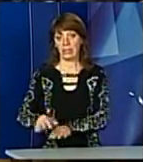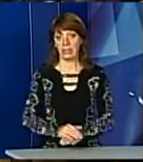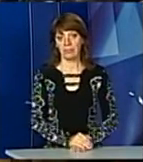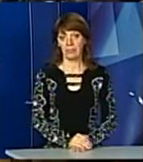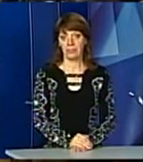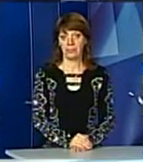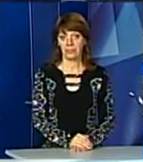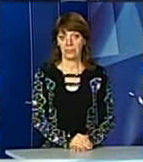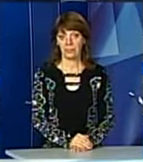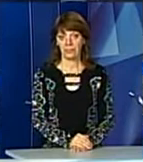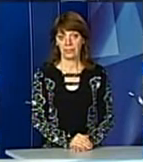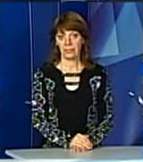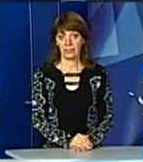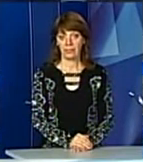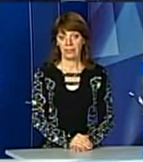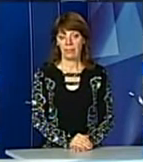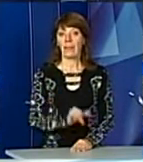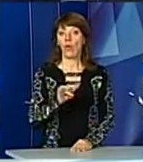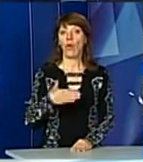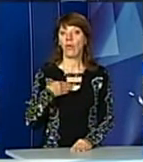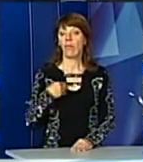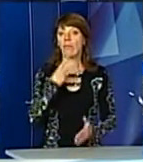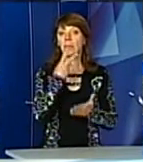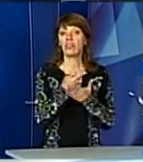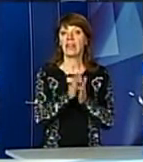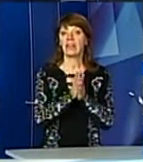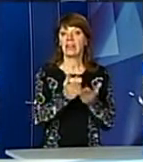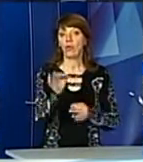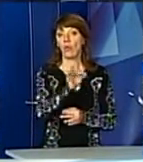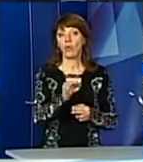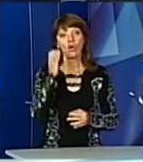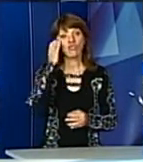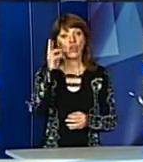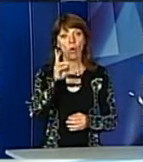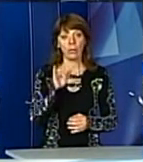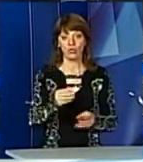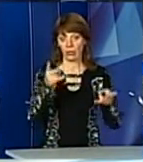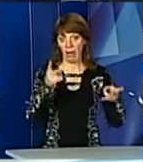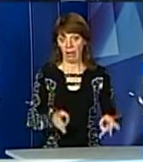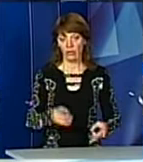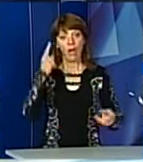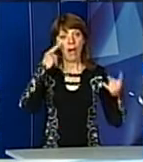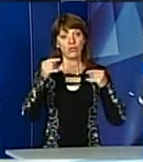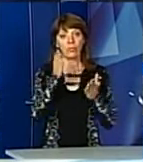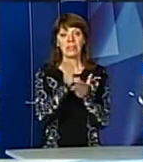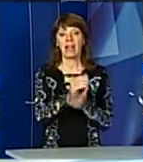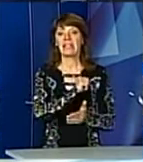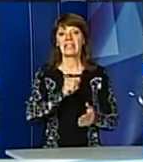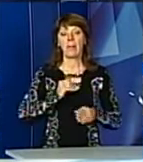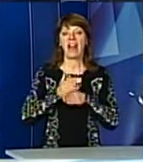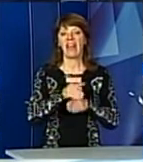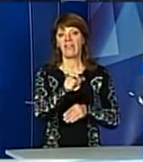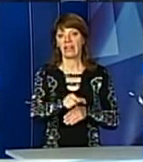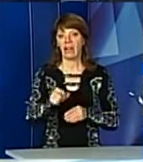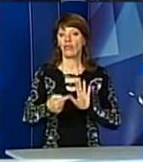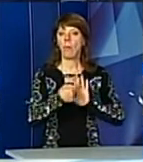Фомін, новини. У Львові презентували книгу про Чорнобильську трагедію. Авторами стали самі ж ліквідатори.